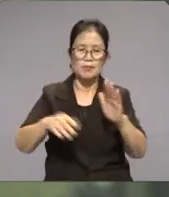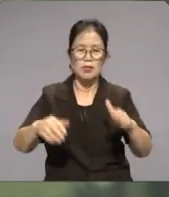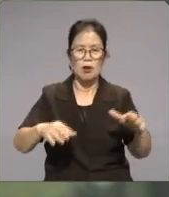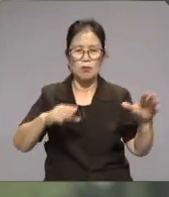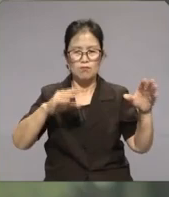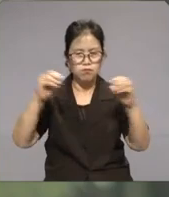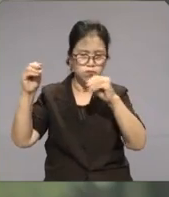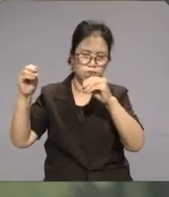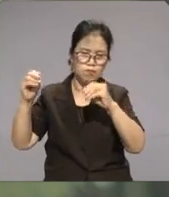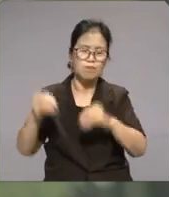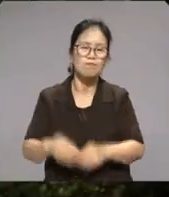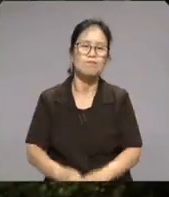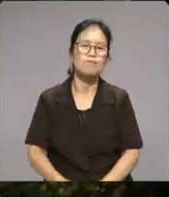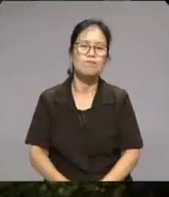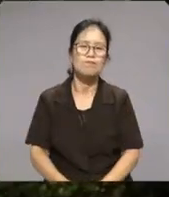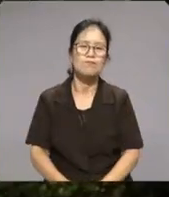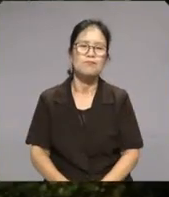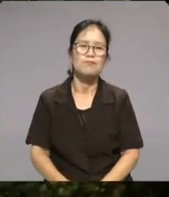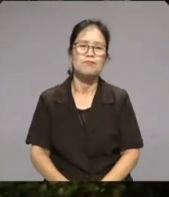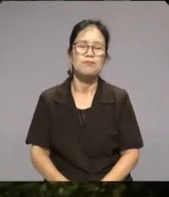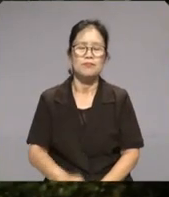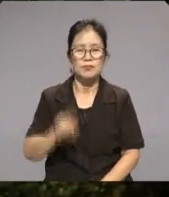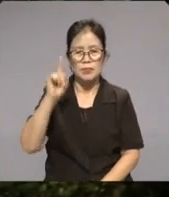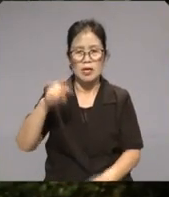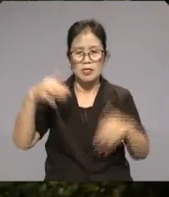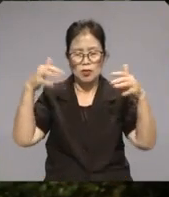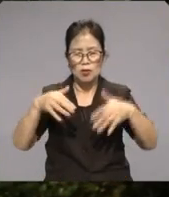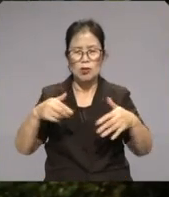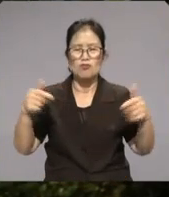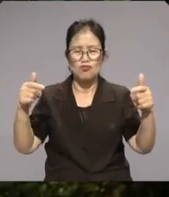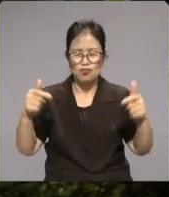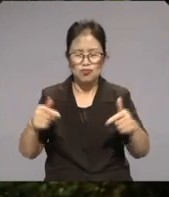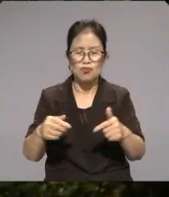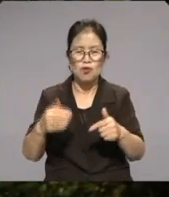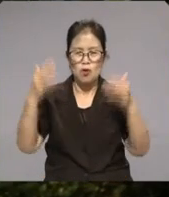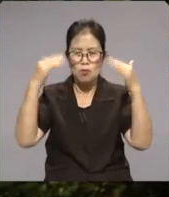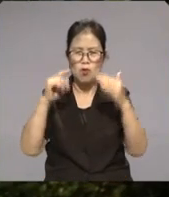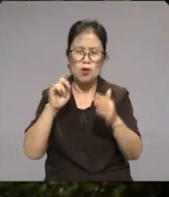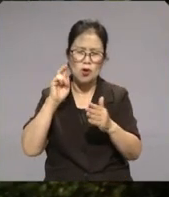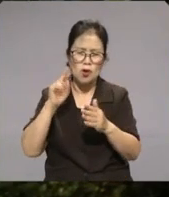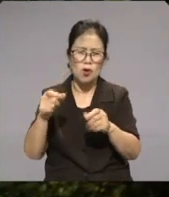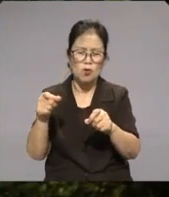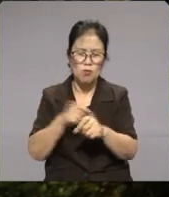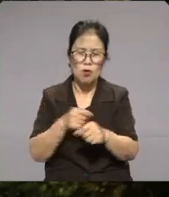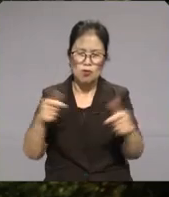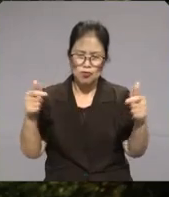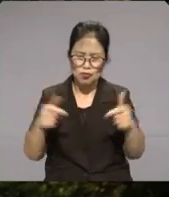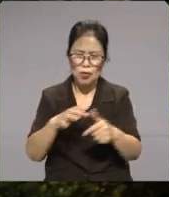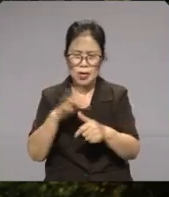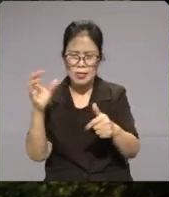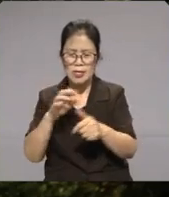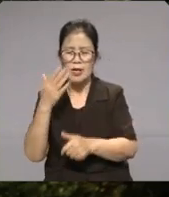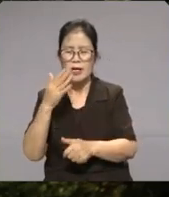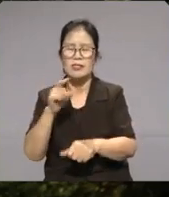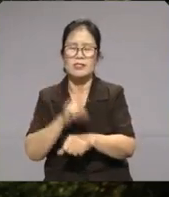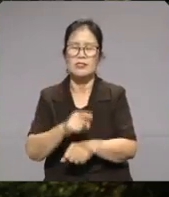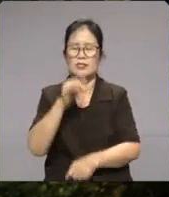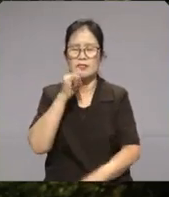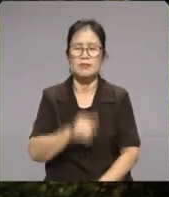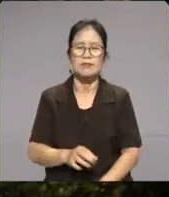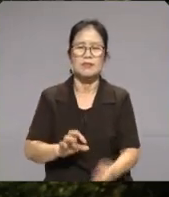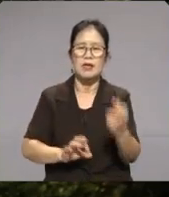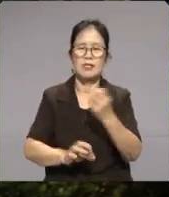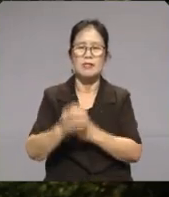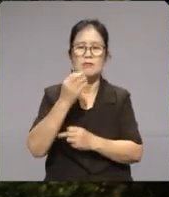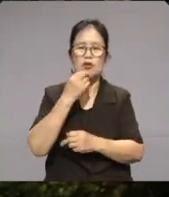상태를 보이는 곳 도 있겠습니다 내일 더위가 주춤하며 폭염 특보가 완화되거나 해제될 가능성이 있습니다 아침에